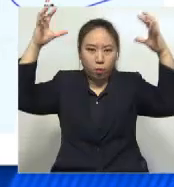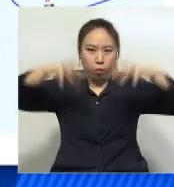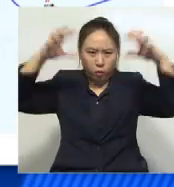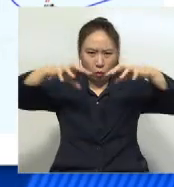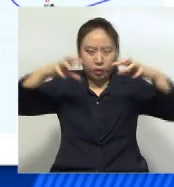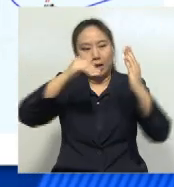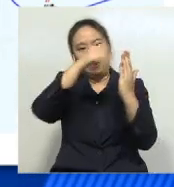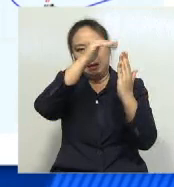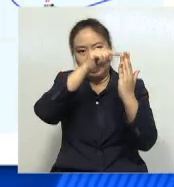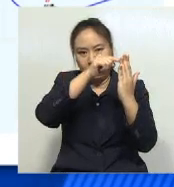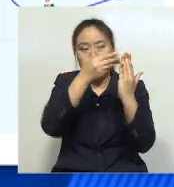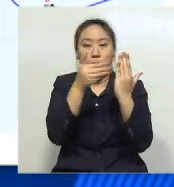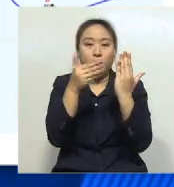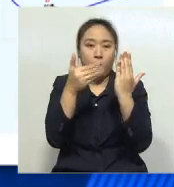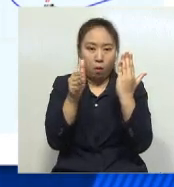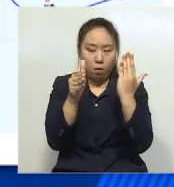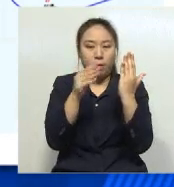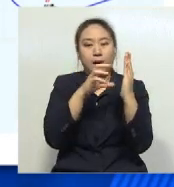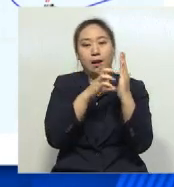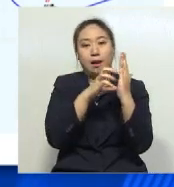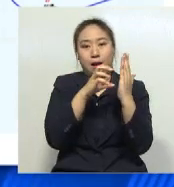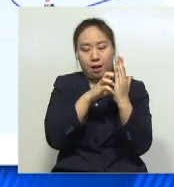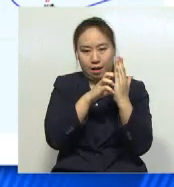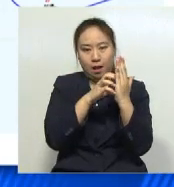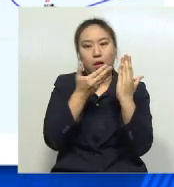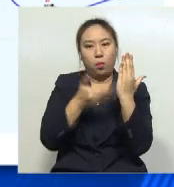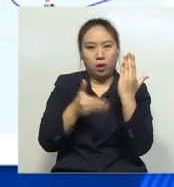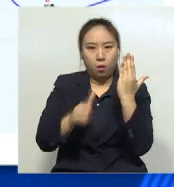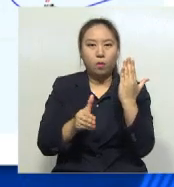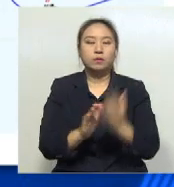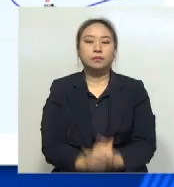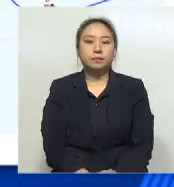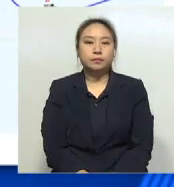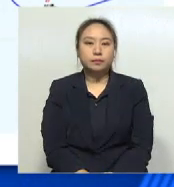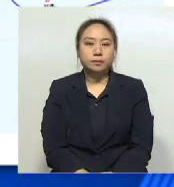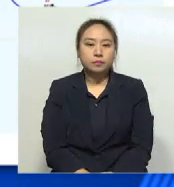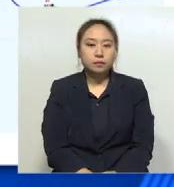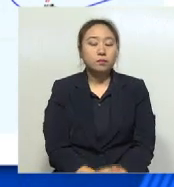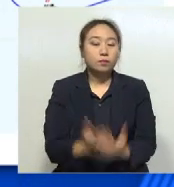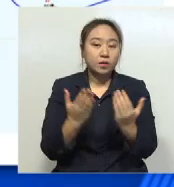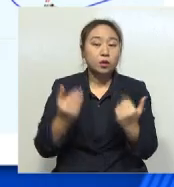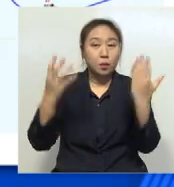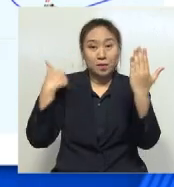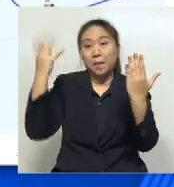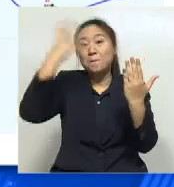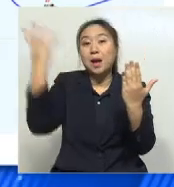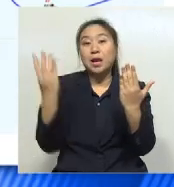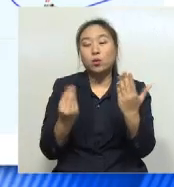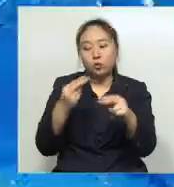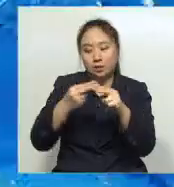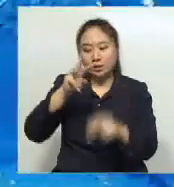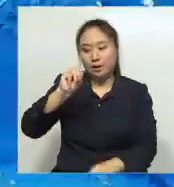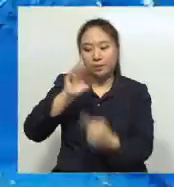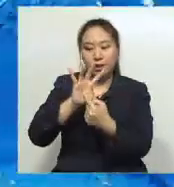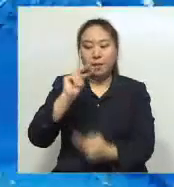ณภาคเหนือภาคตะวันออกเฉียงเหนือภาคกลางและภาคตะวันออกค่ะ ส่วนพายุไต้ฝุ่นมังคุดนะคะซึ่